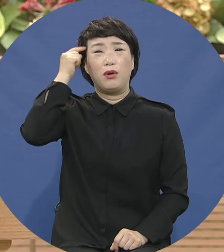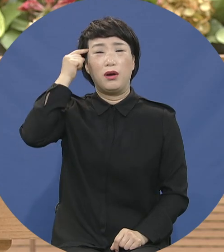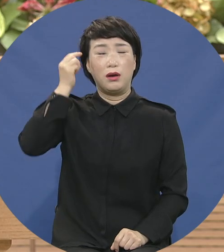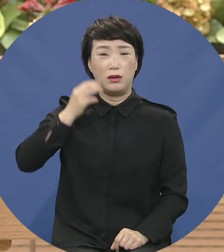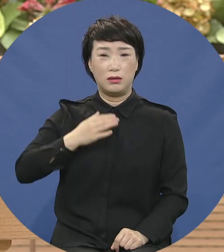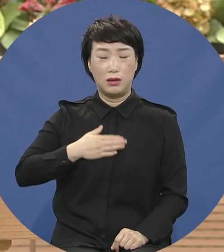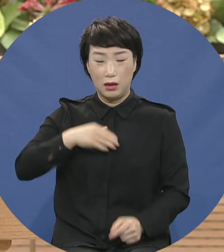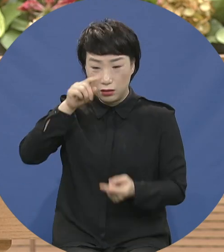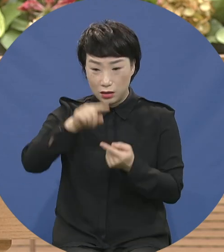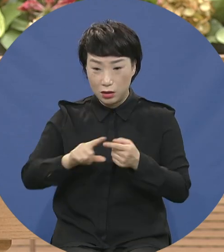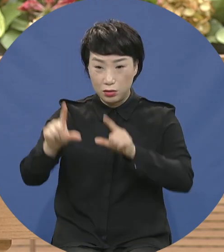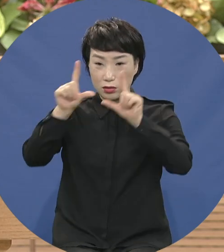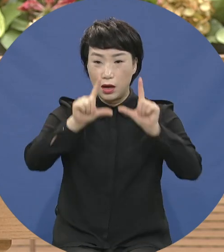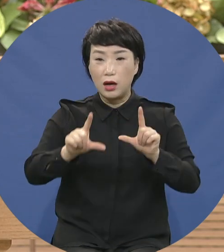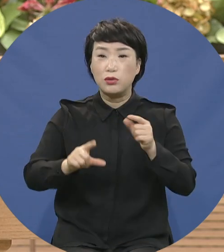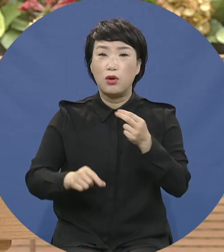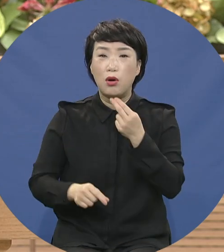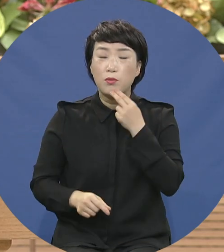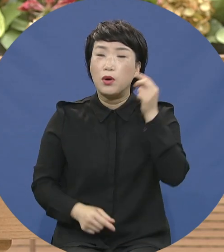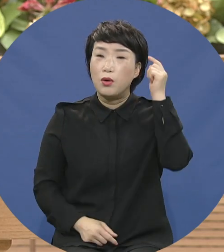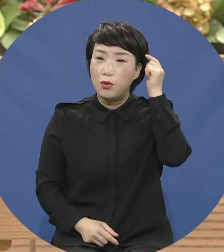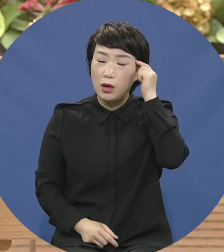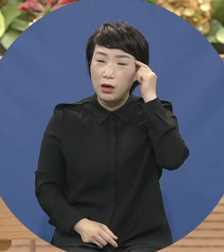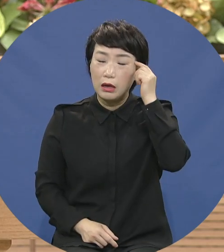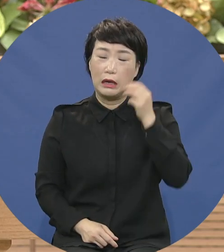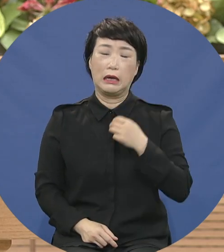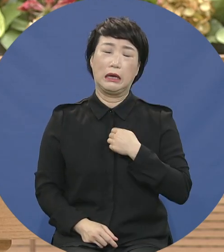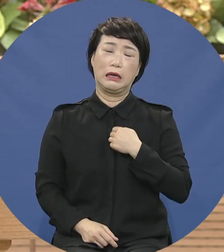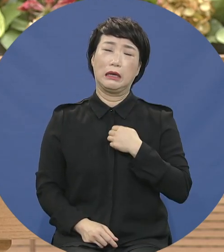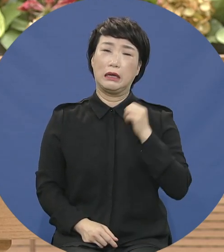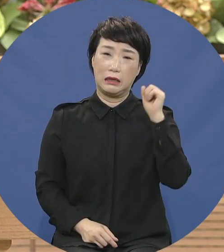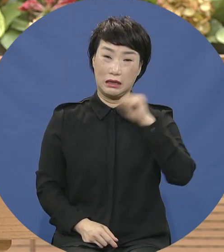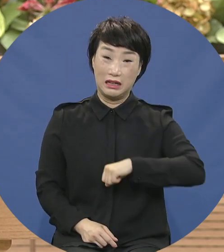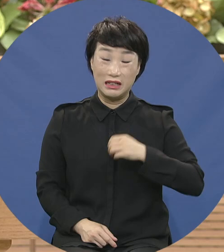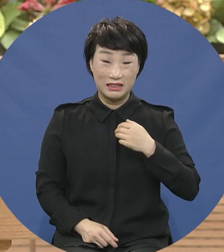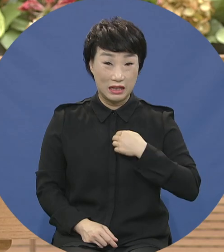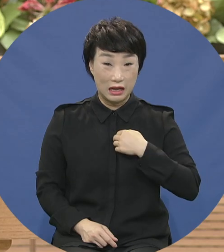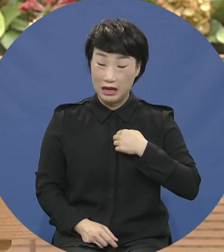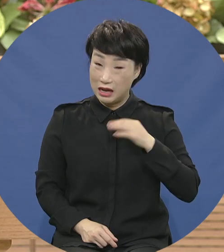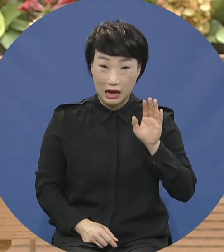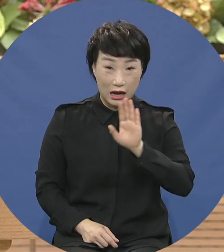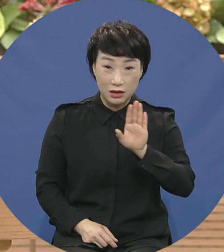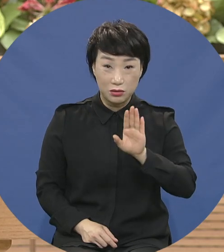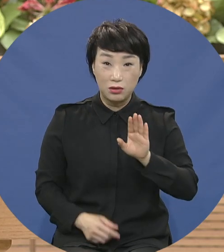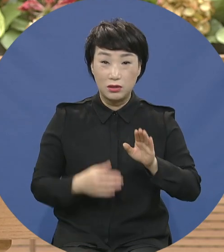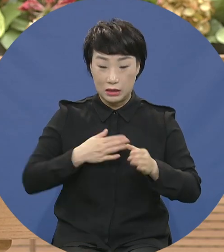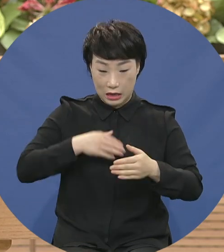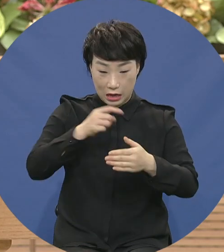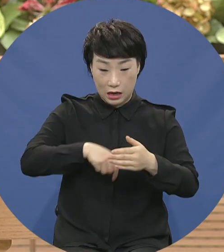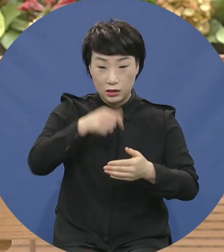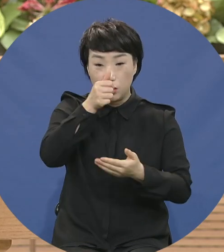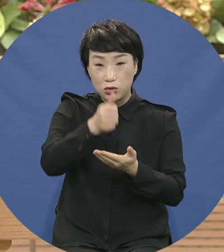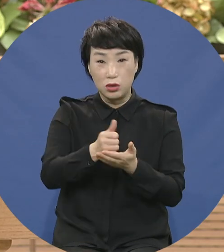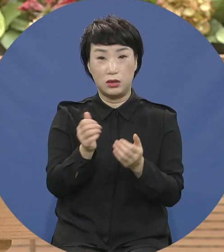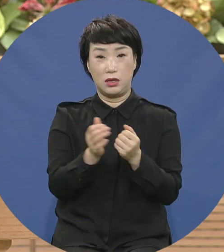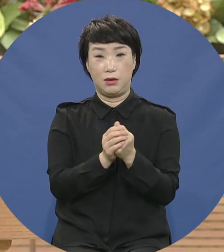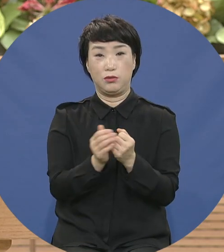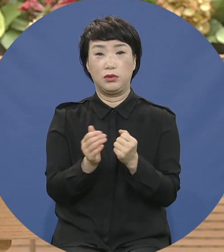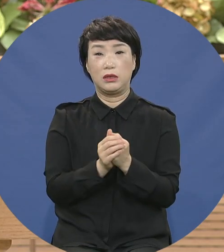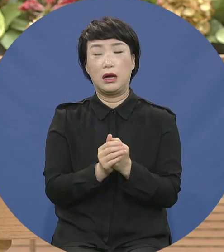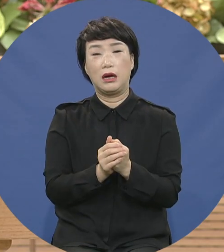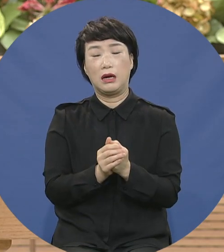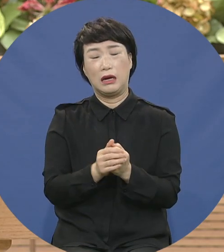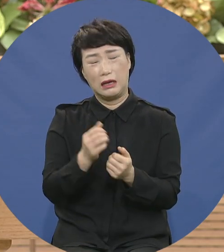내가 그렇게 못 사는 이유는 내가 아니라 내 안에 있는 죄가 그렇다